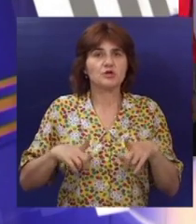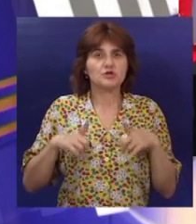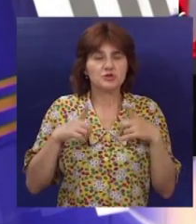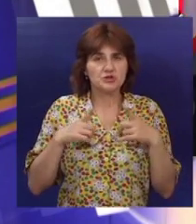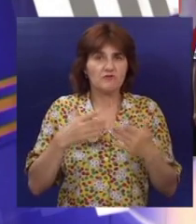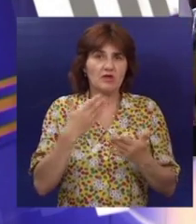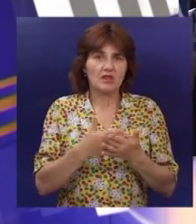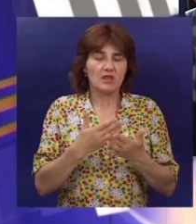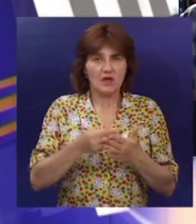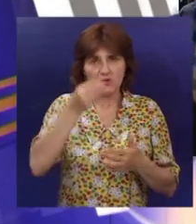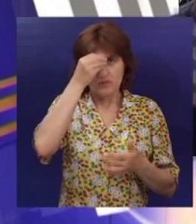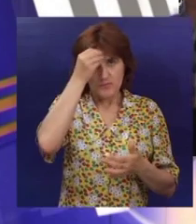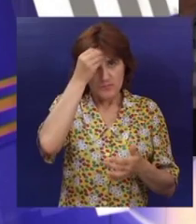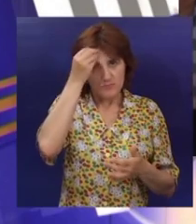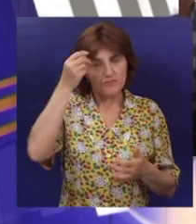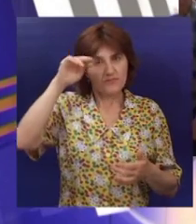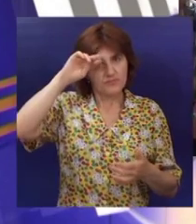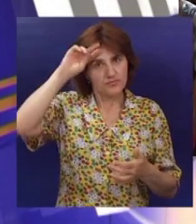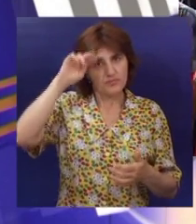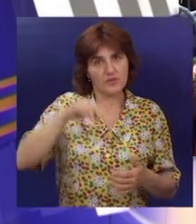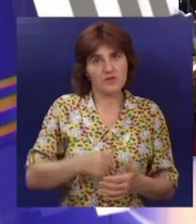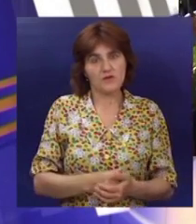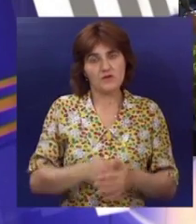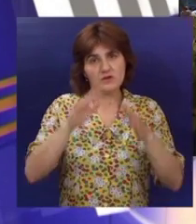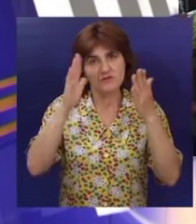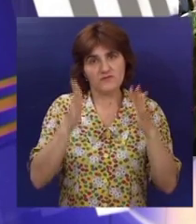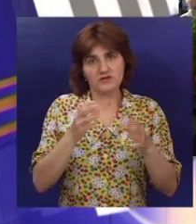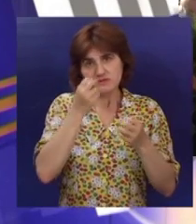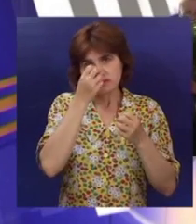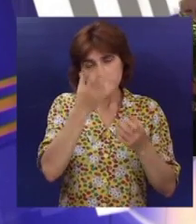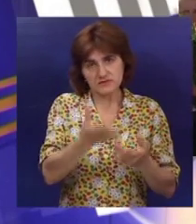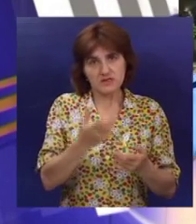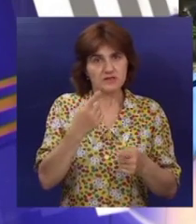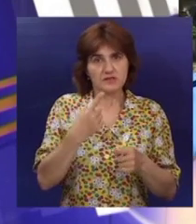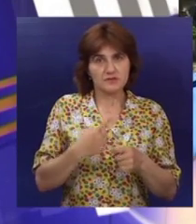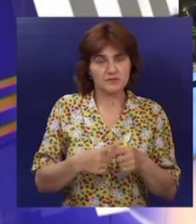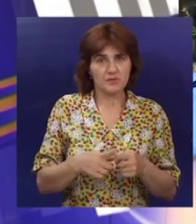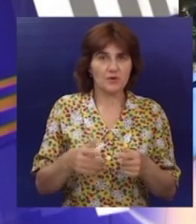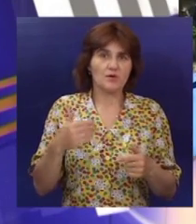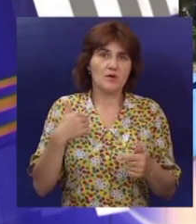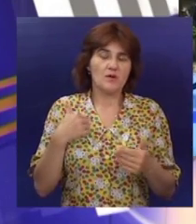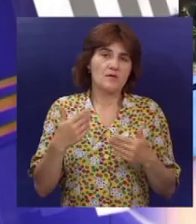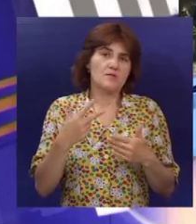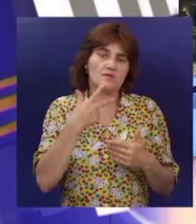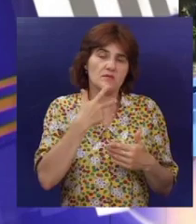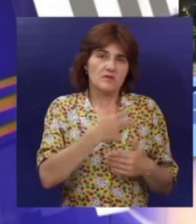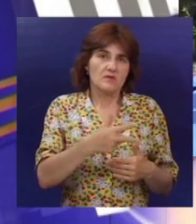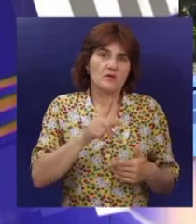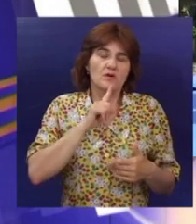se danas u pomen na ovaj spomenik polažu venci. Iz razloga poštovanja pre svega